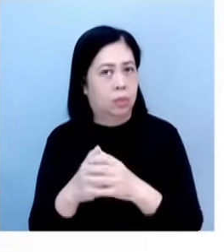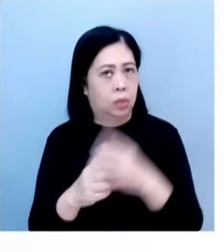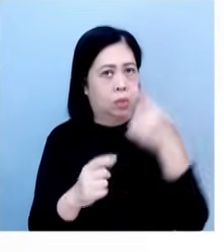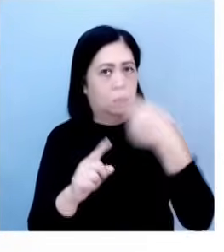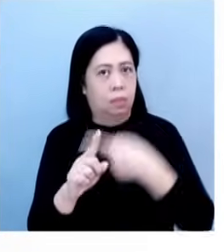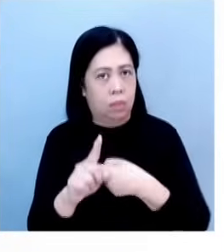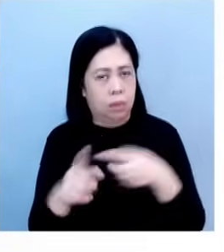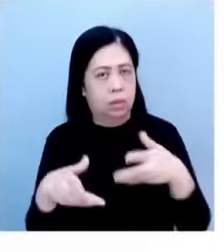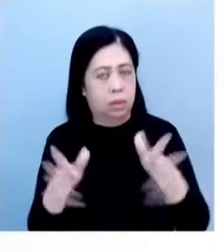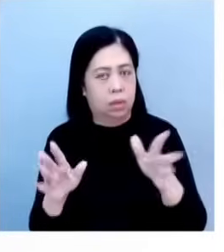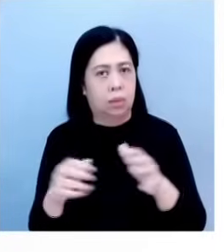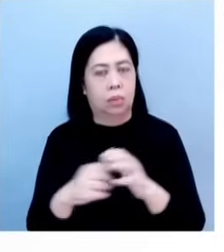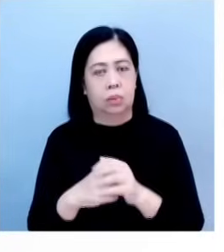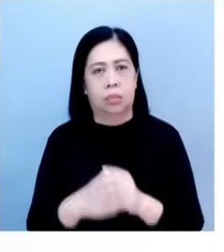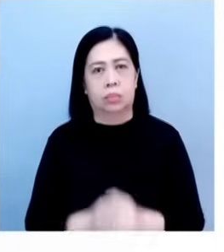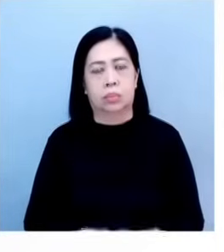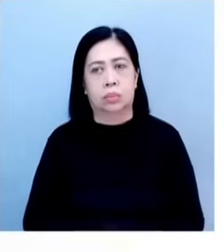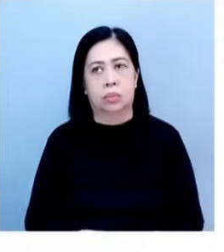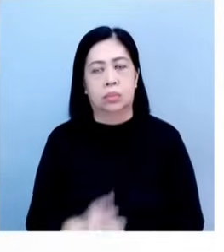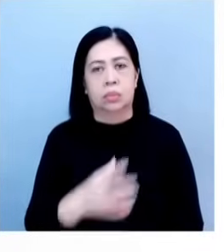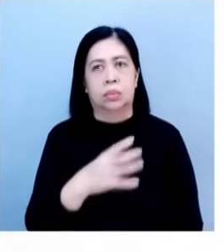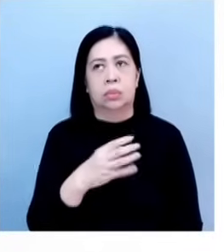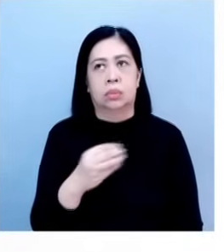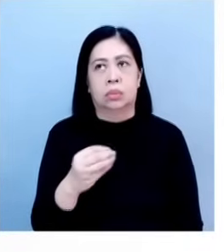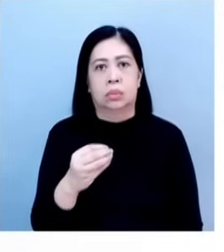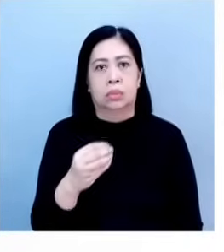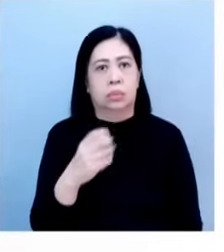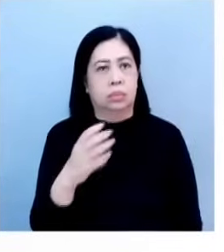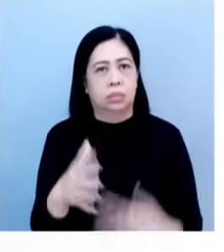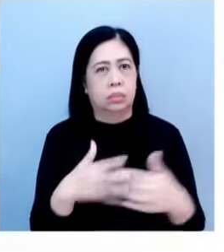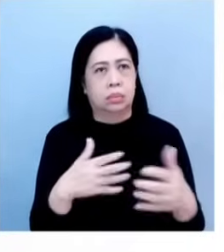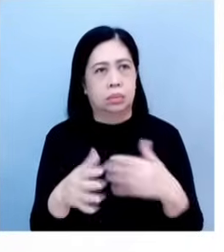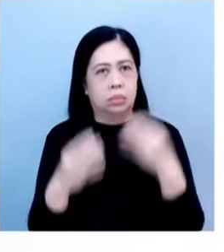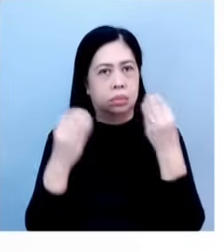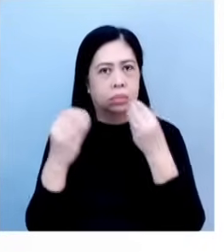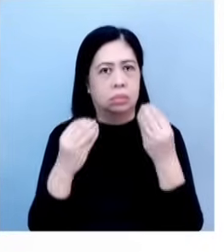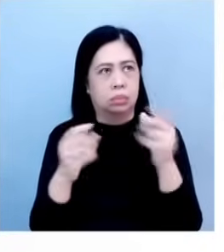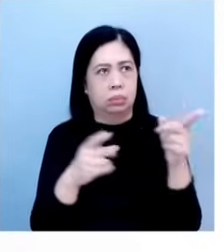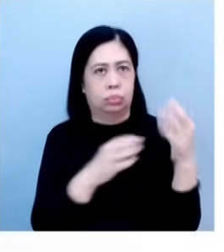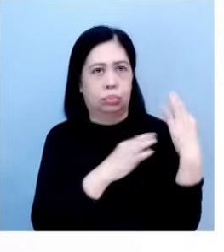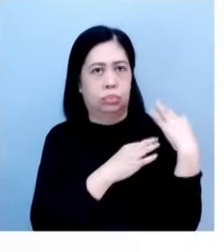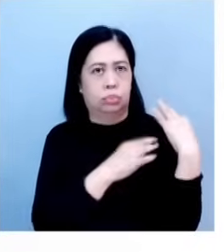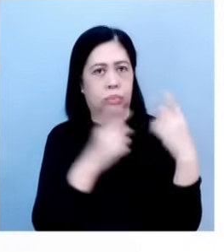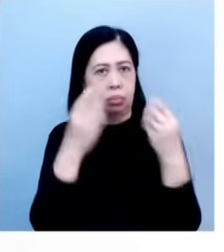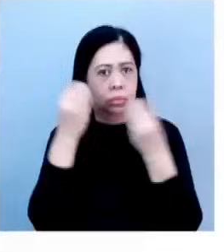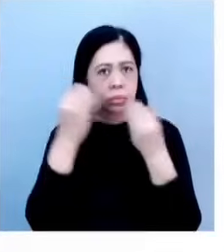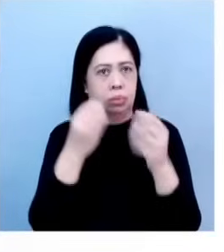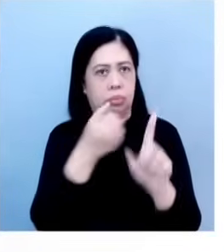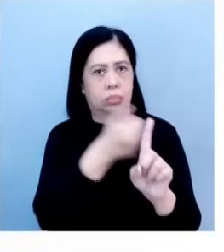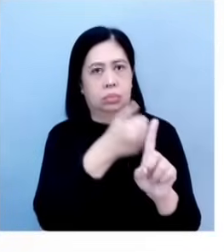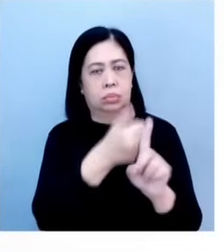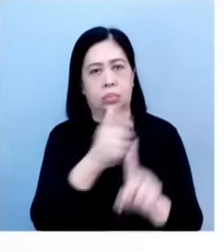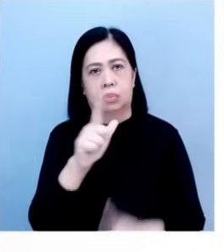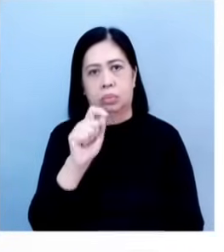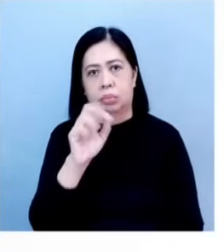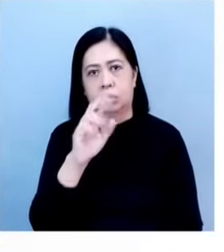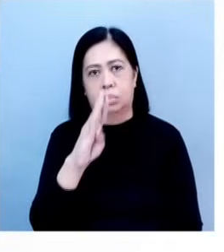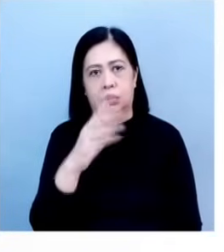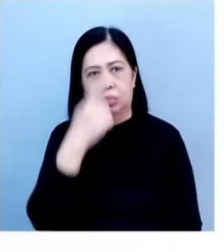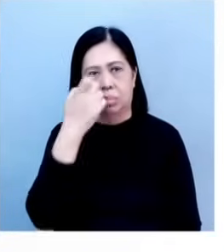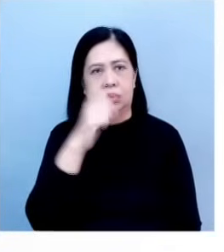ng LTFRB. At kung ano may yung kalituan, hindi tayo yung may problema. May problema rin yung LTFRB dahil hindi